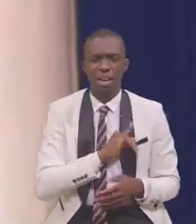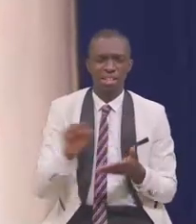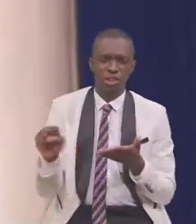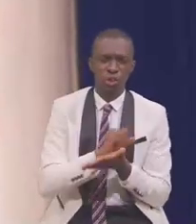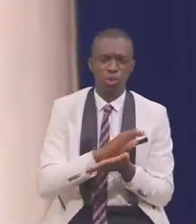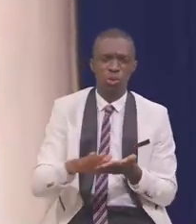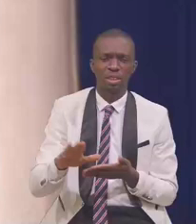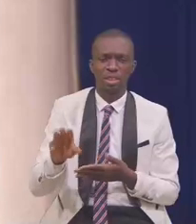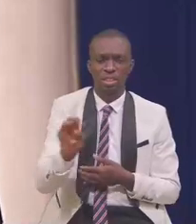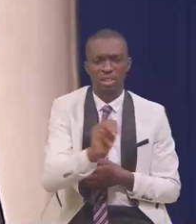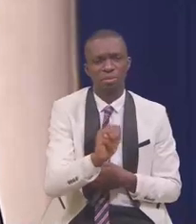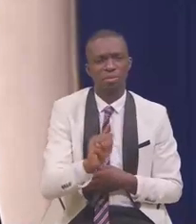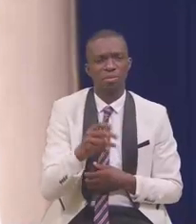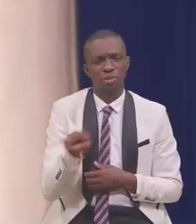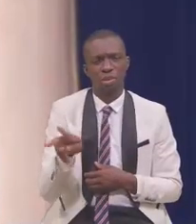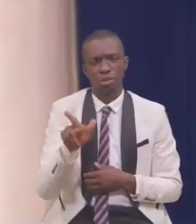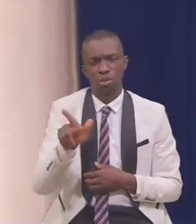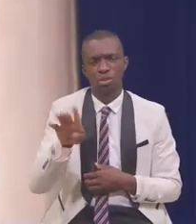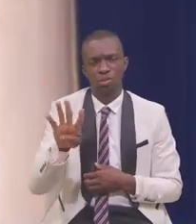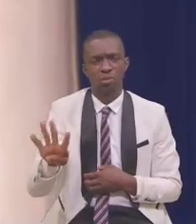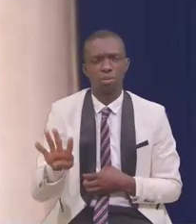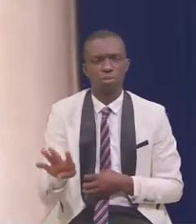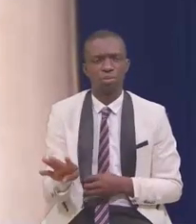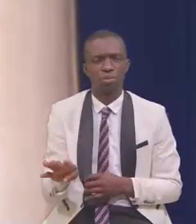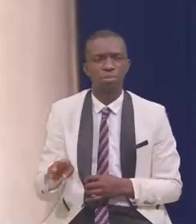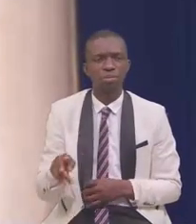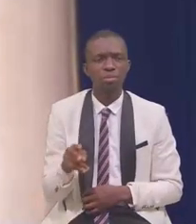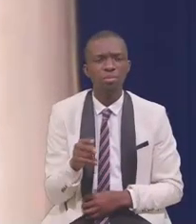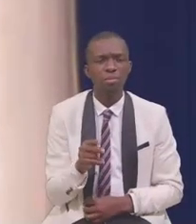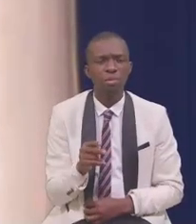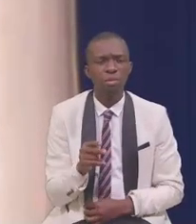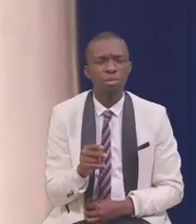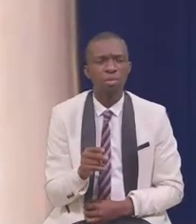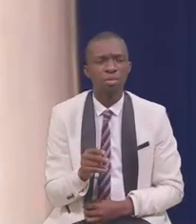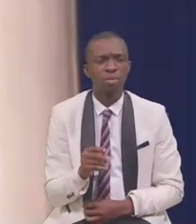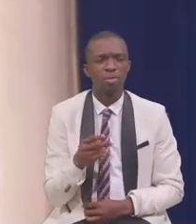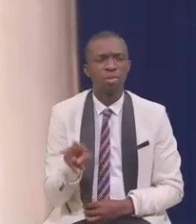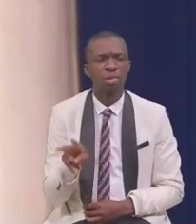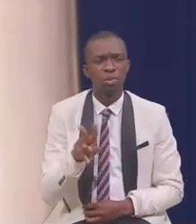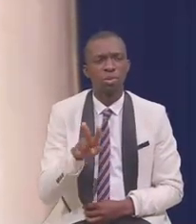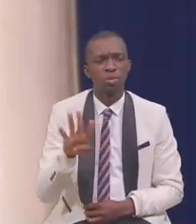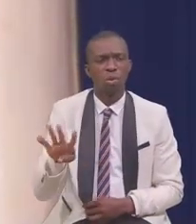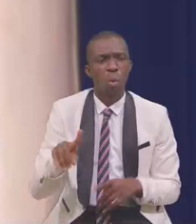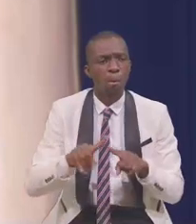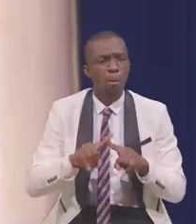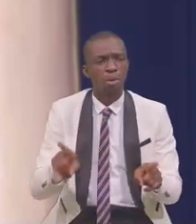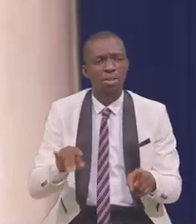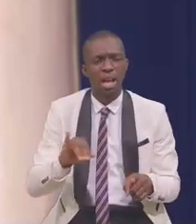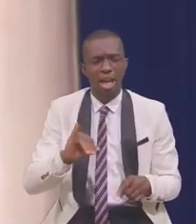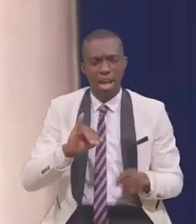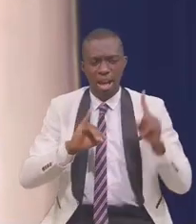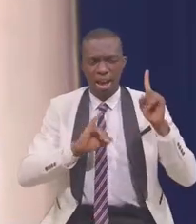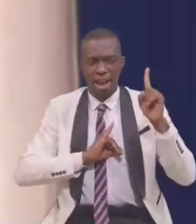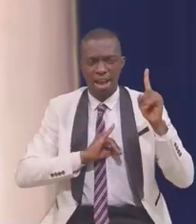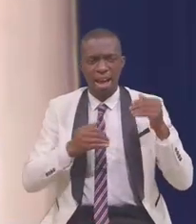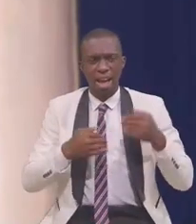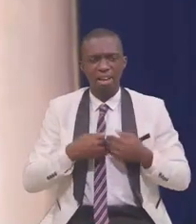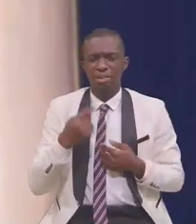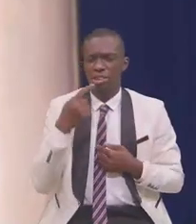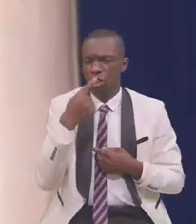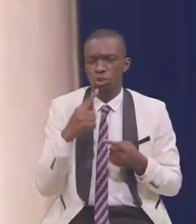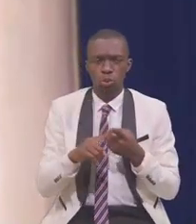verset 24. 24 dit, je vous ai dit, c'est vous